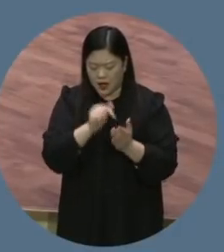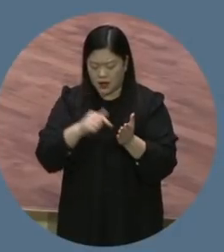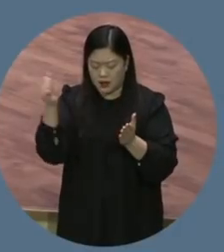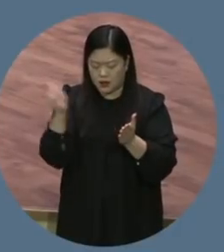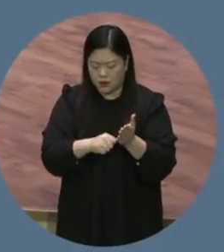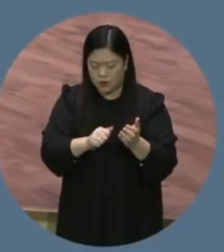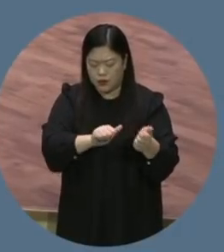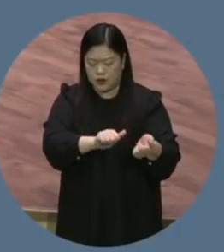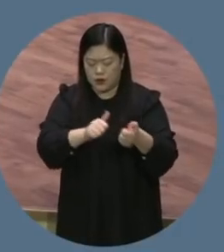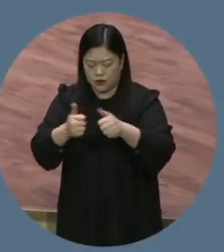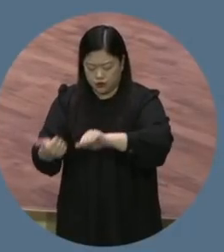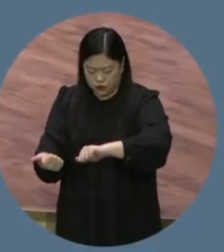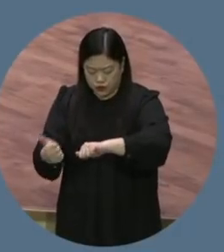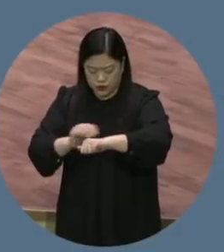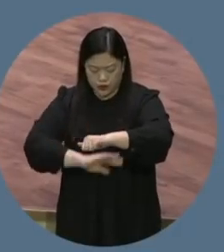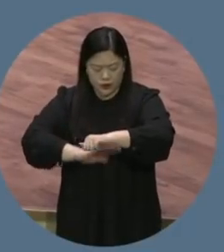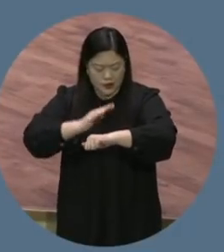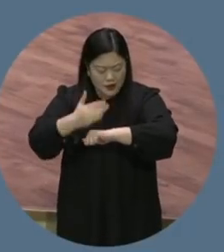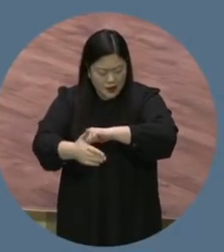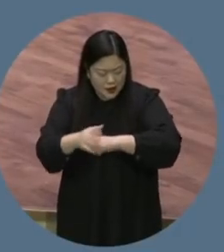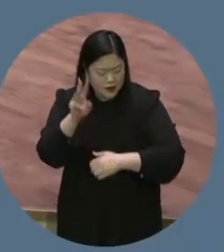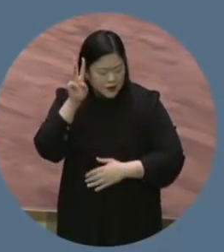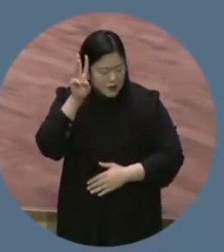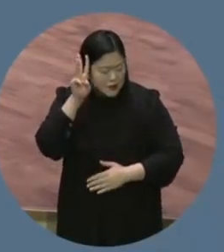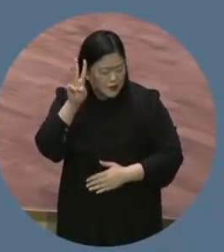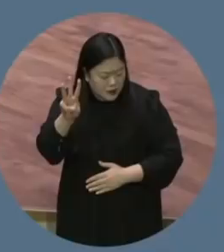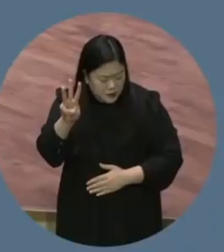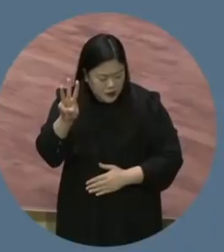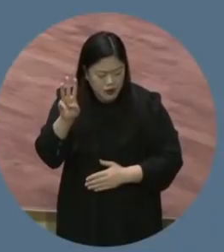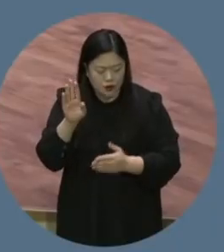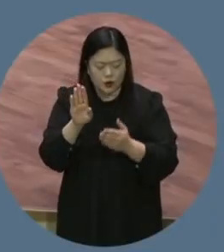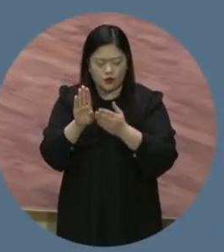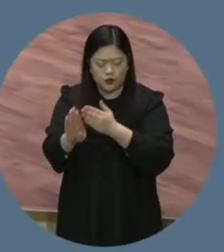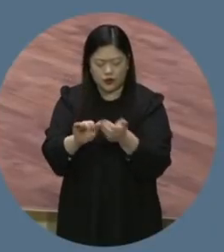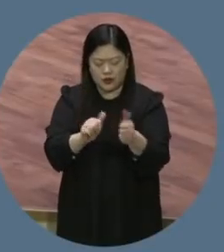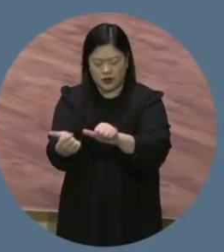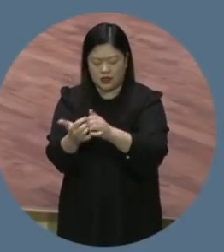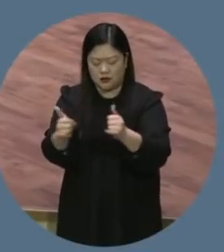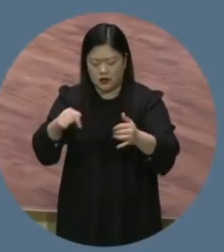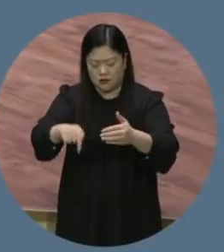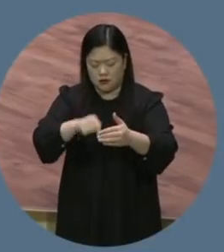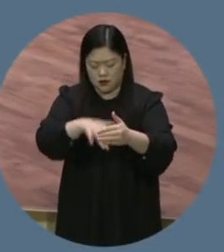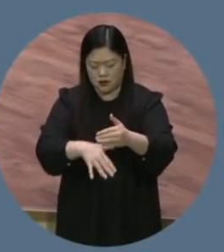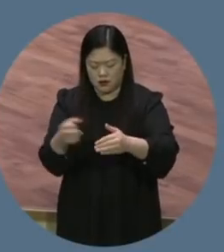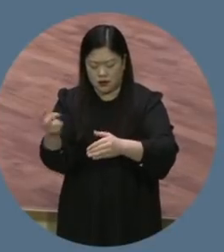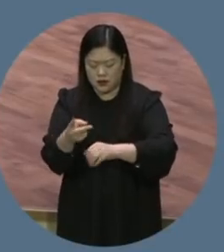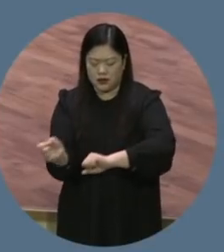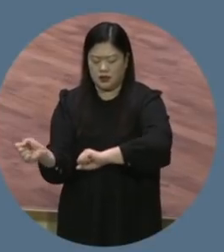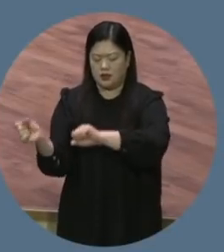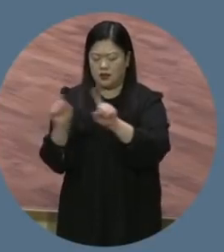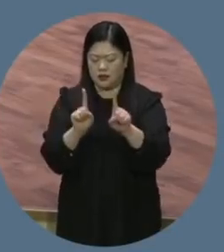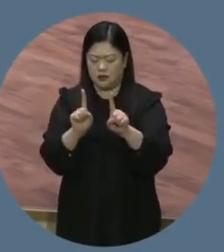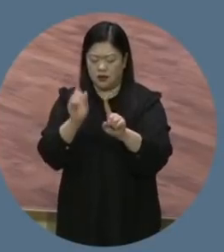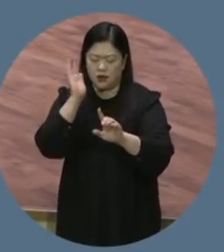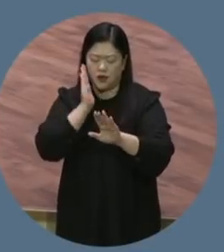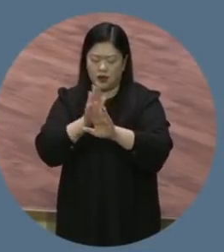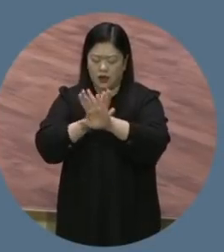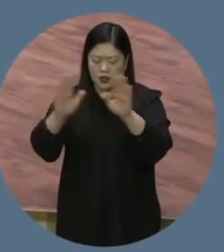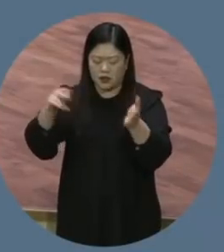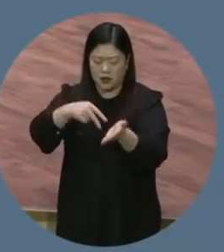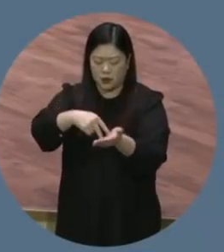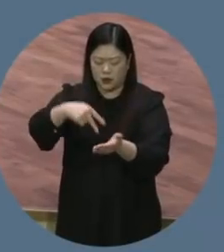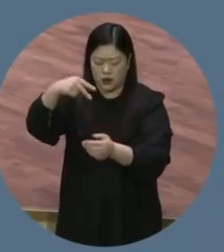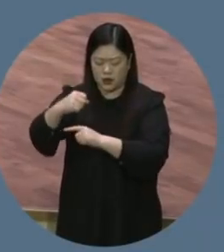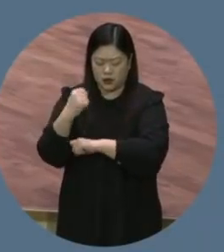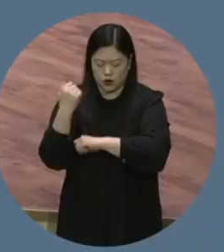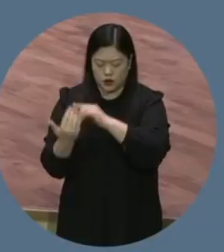받으사 십자가에 못 박혀 죽으시고 장사한 지 사흘 만에 죽은 자 가운데서 다시 살아나시며